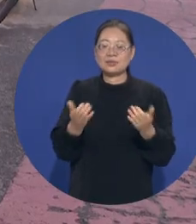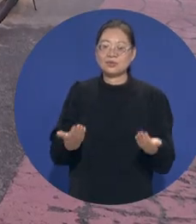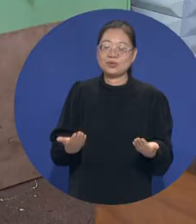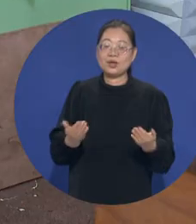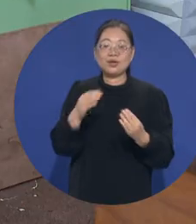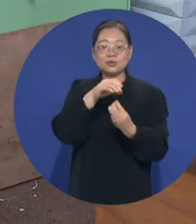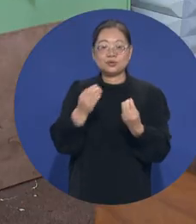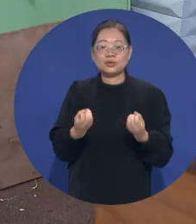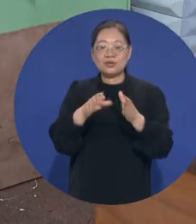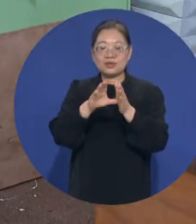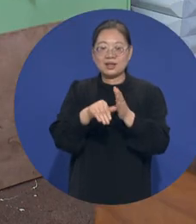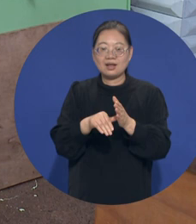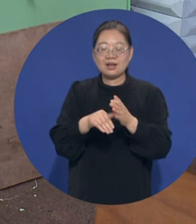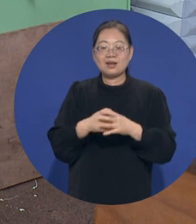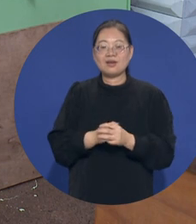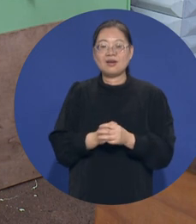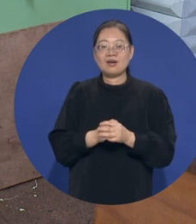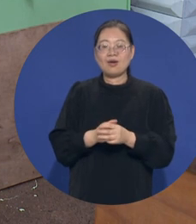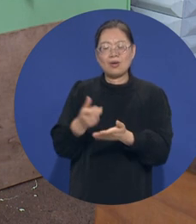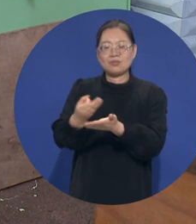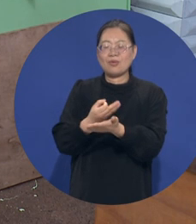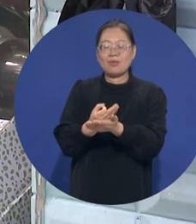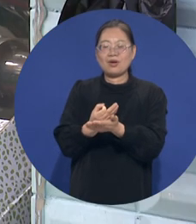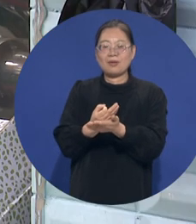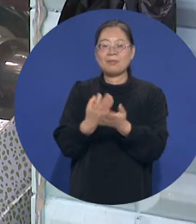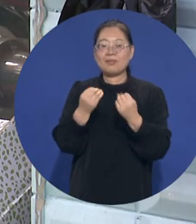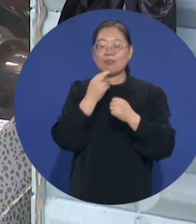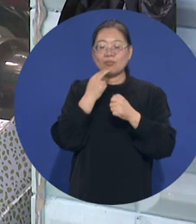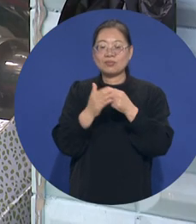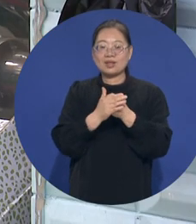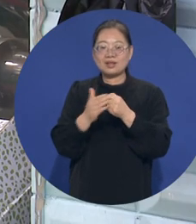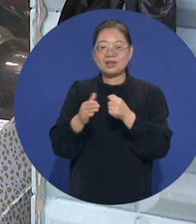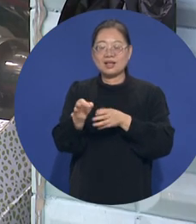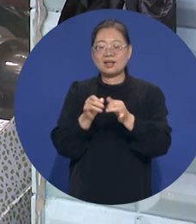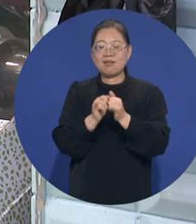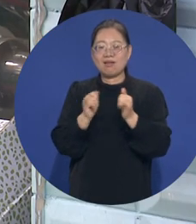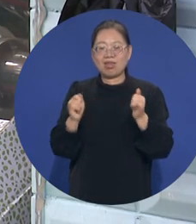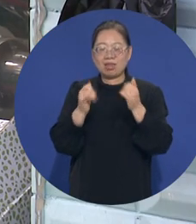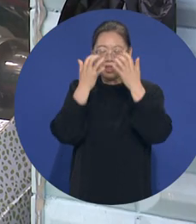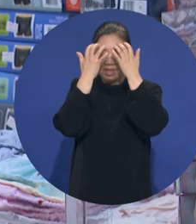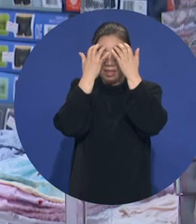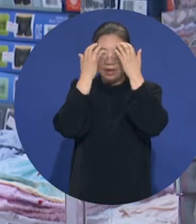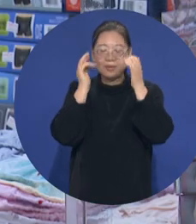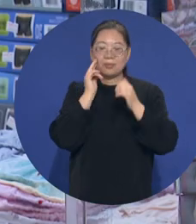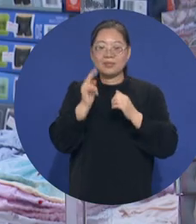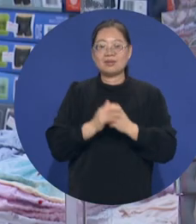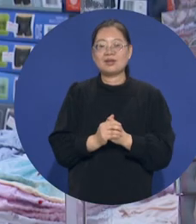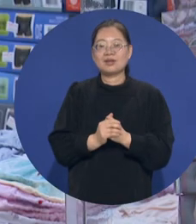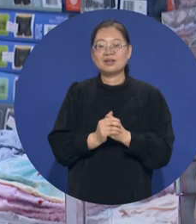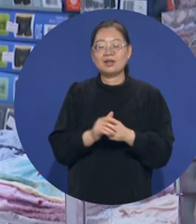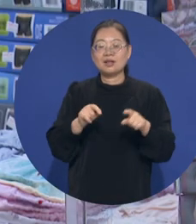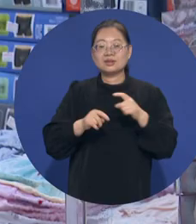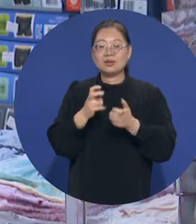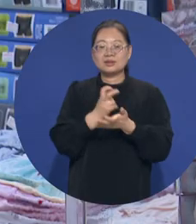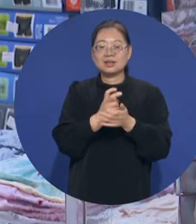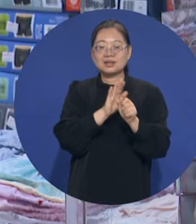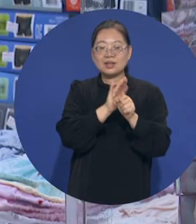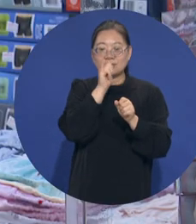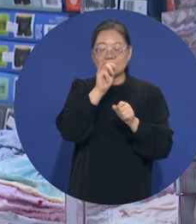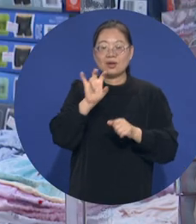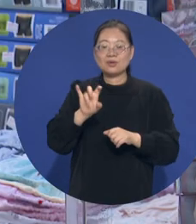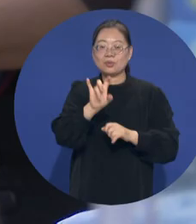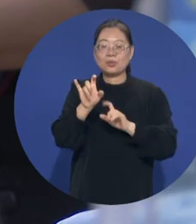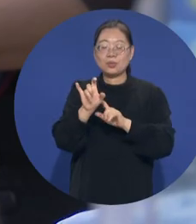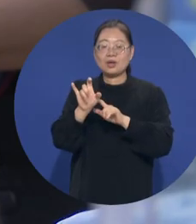올 추석에도 명절 대목만큼의 매출이 나오지 않아 상인들의 시름은 커져가고 있습니다. 차라리 정책 지원이 이어졌던